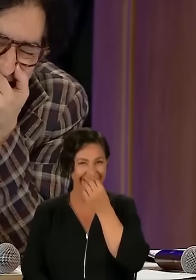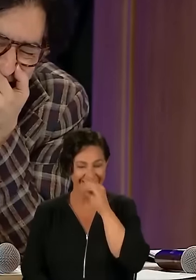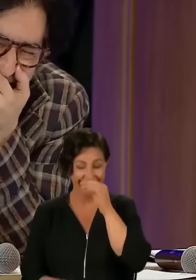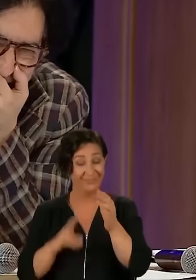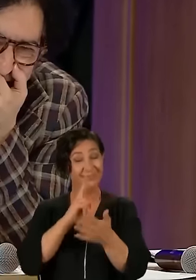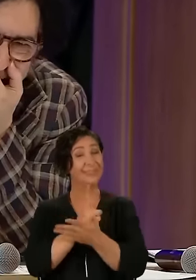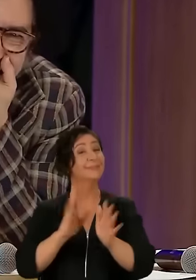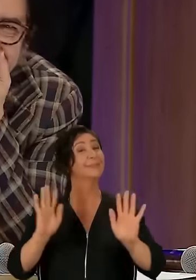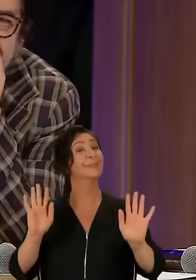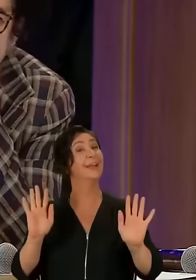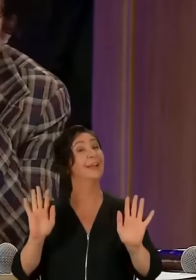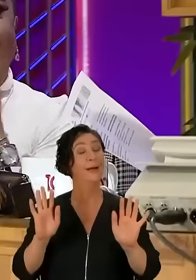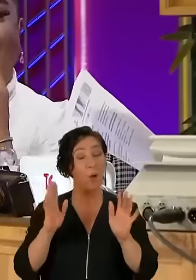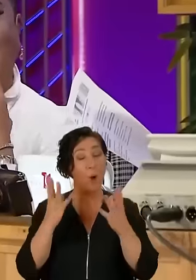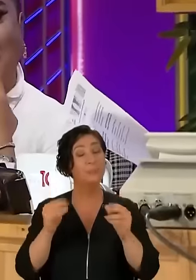Kesinlikle.